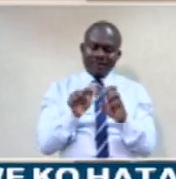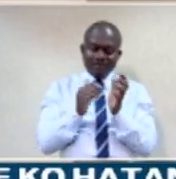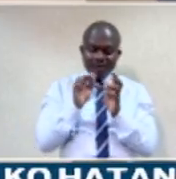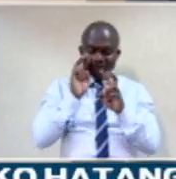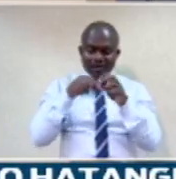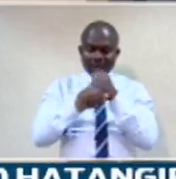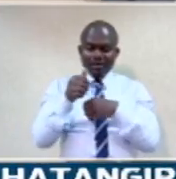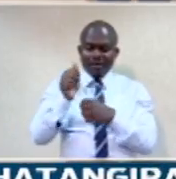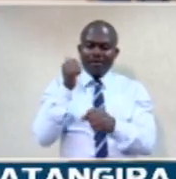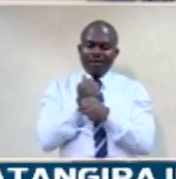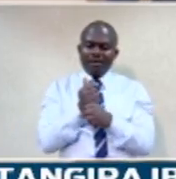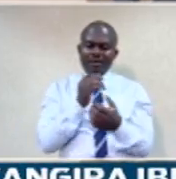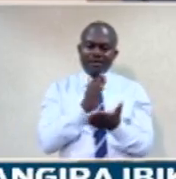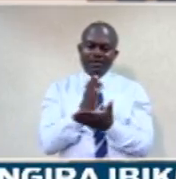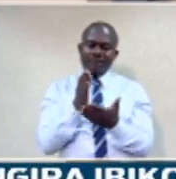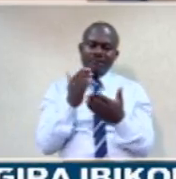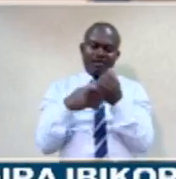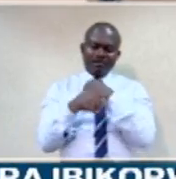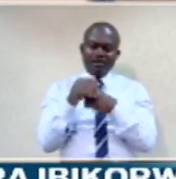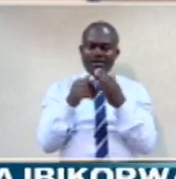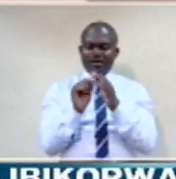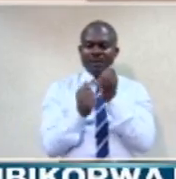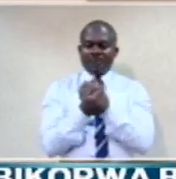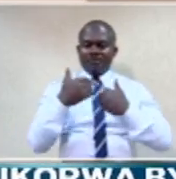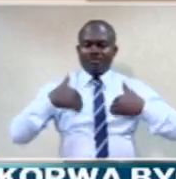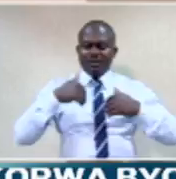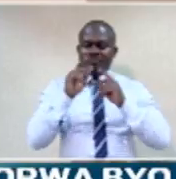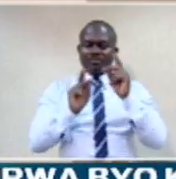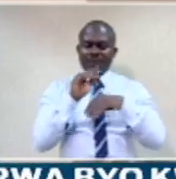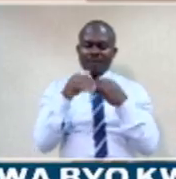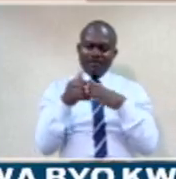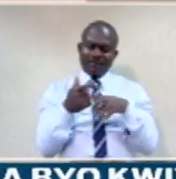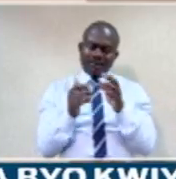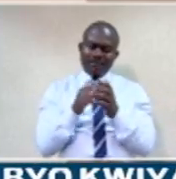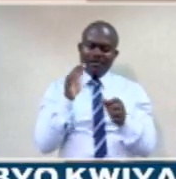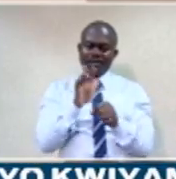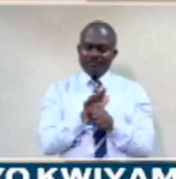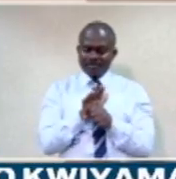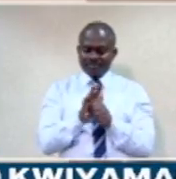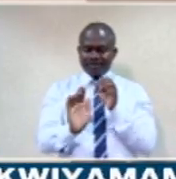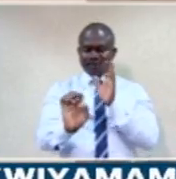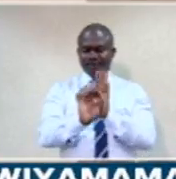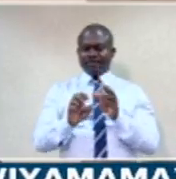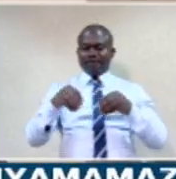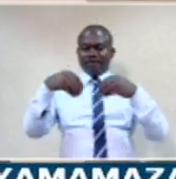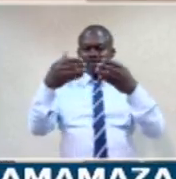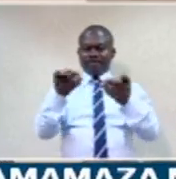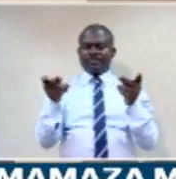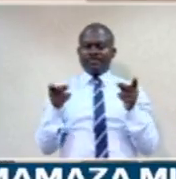ukabona ibikorwa bakoze mu by'ukuri ni ibikorwa bihindura ubuzima bw'abantu kandi cyane. Urugero natanze